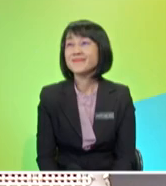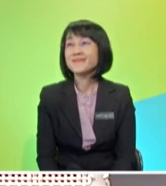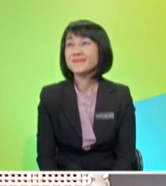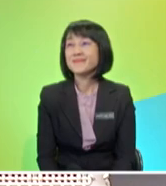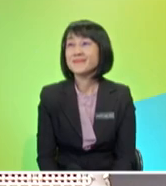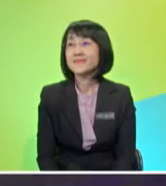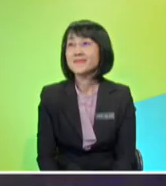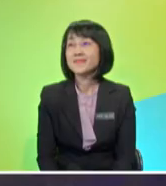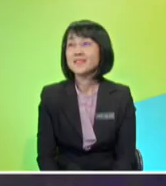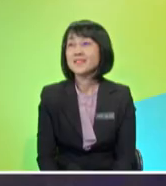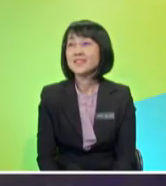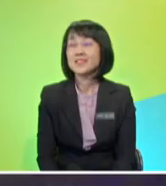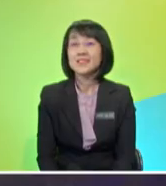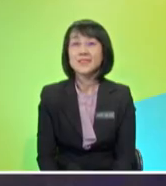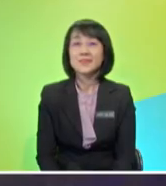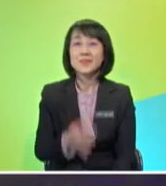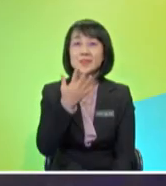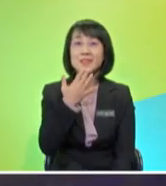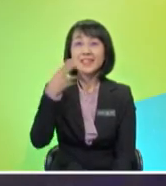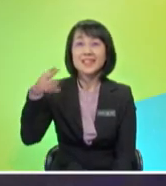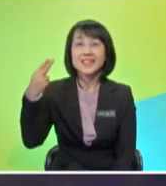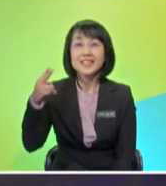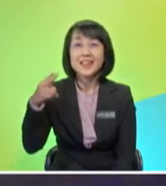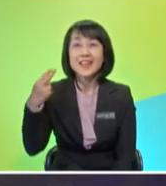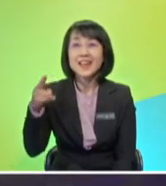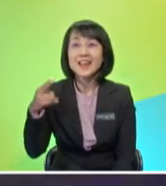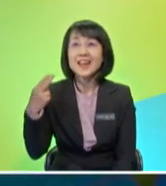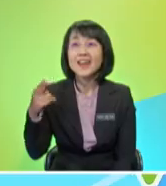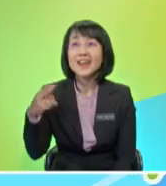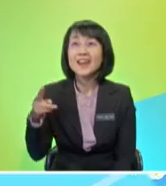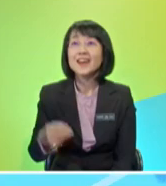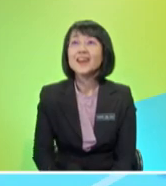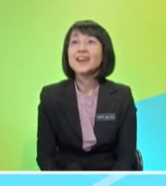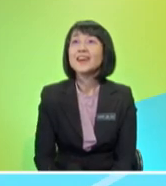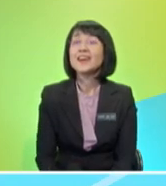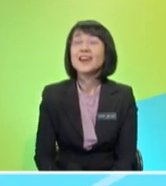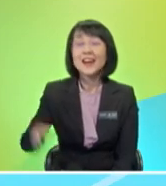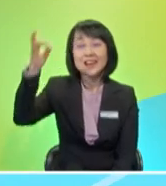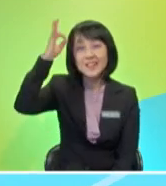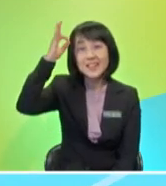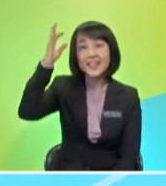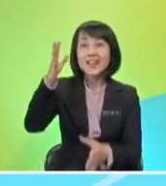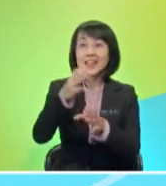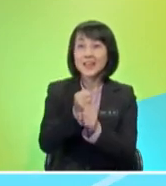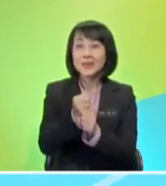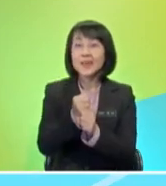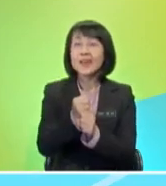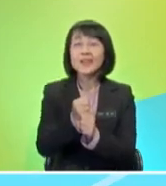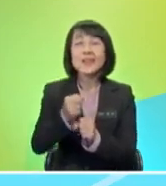Warna hijau, cikgu. Siapa yang memegang Lego berwarna hijau tadi? Okey, Fatih. Fatih dengar ya soalan cikgu